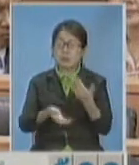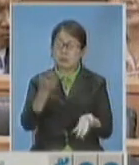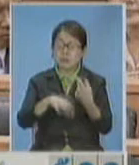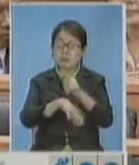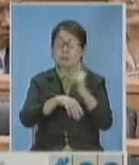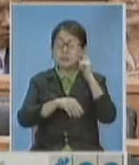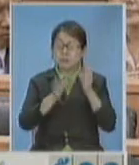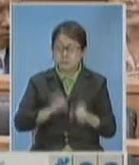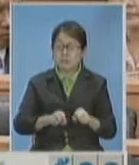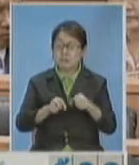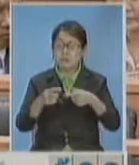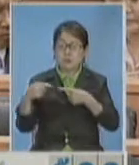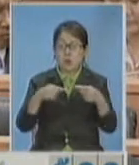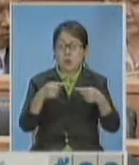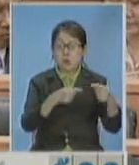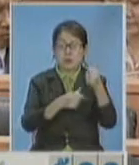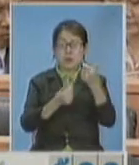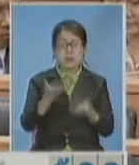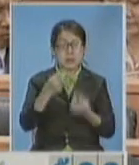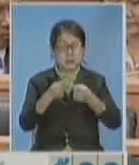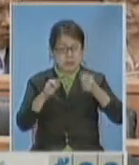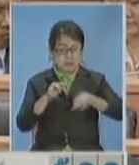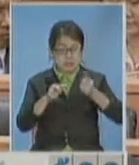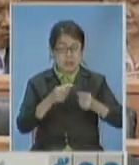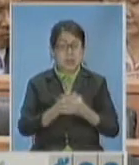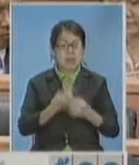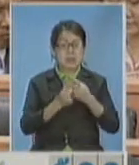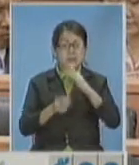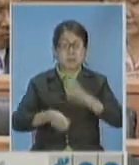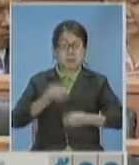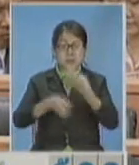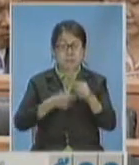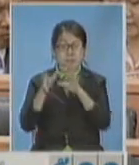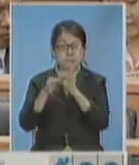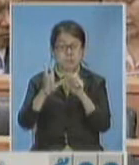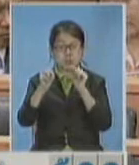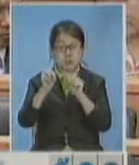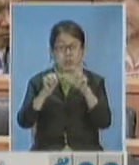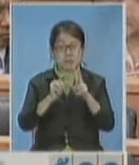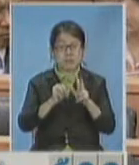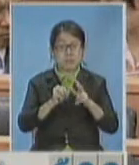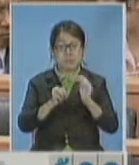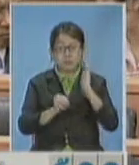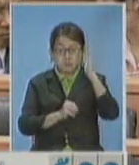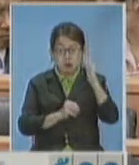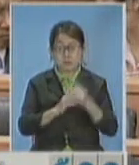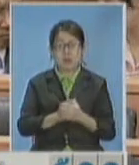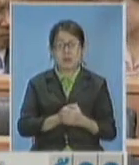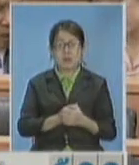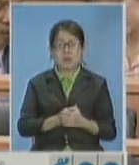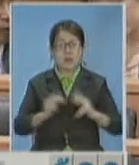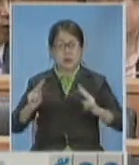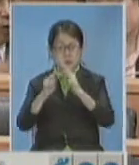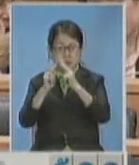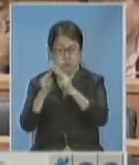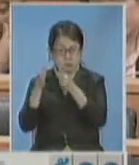ได้แต่บนข้อพื้นฐานมีข้อแม้ว่าถ้าท่านเอามาอภิปรายมาตรา3อภิปรายซ้ำไม่ได้ในรายกระทรวงของก